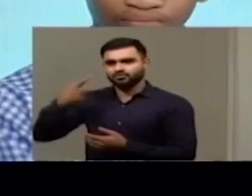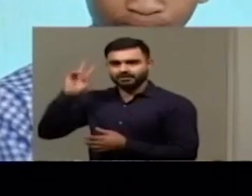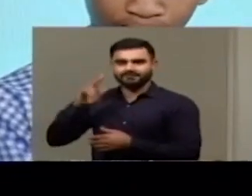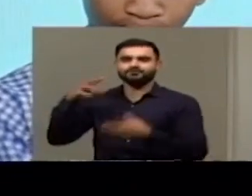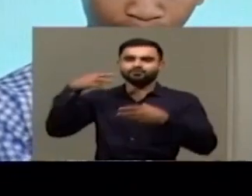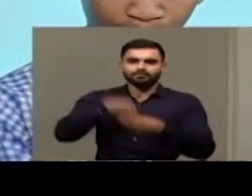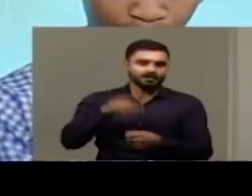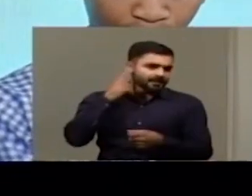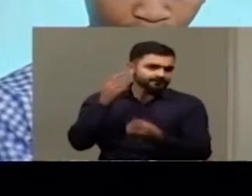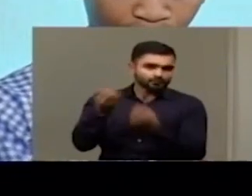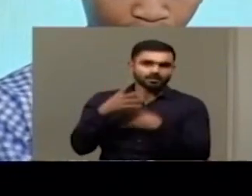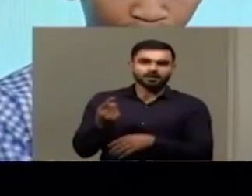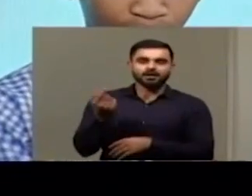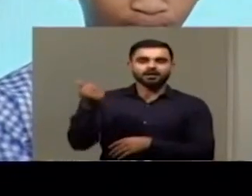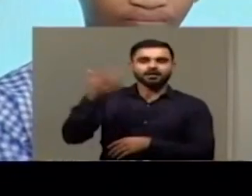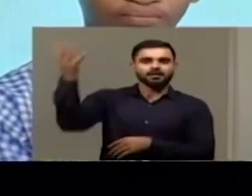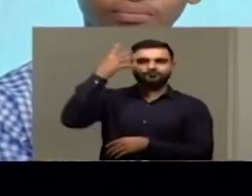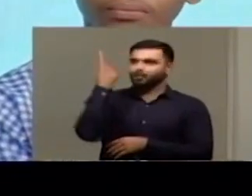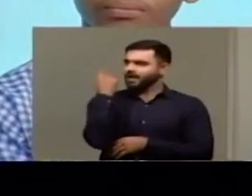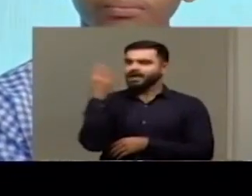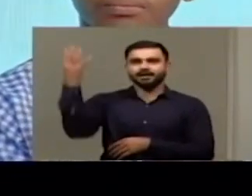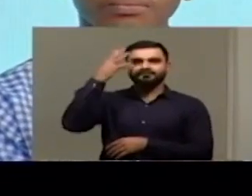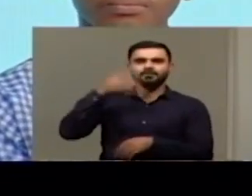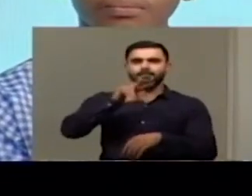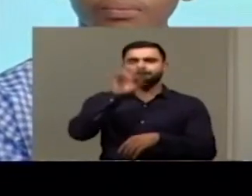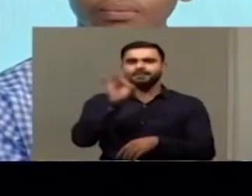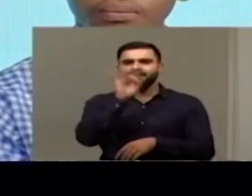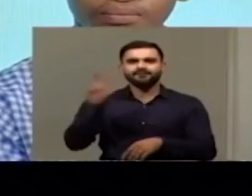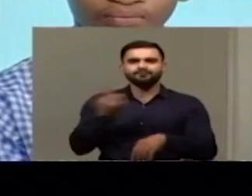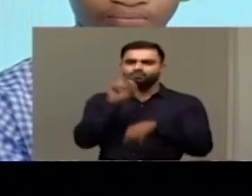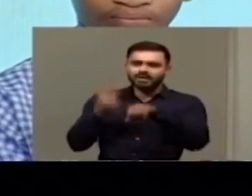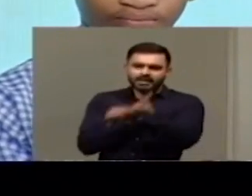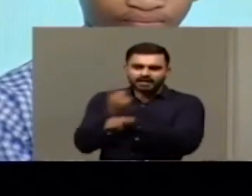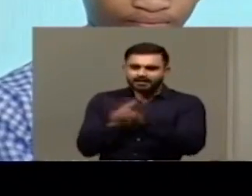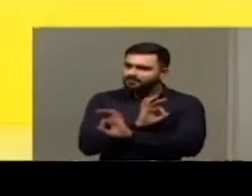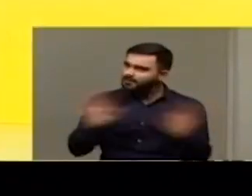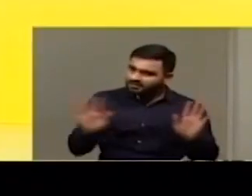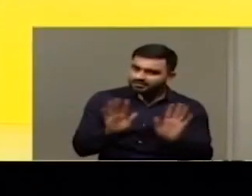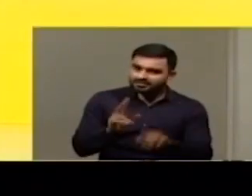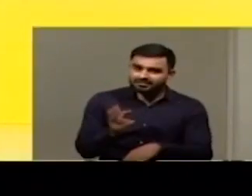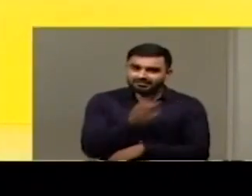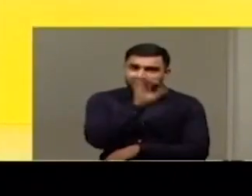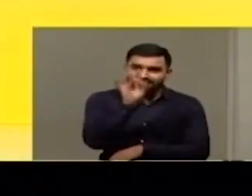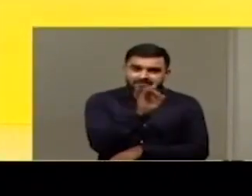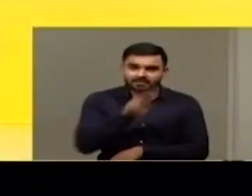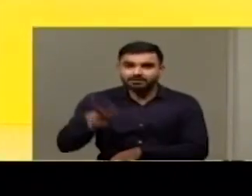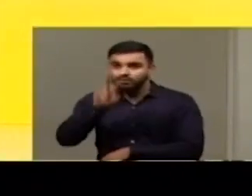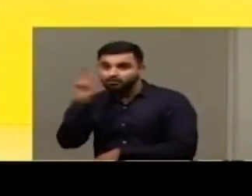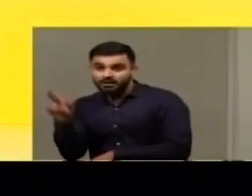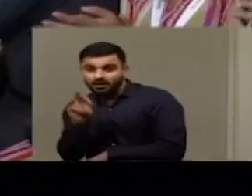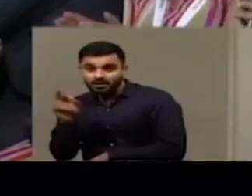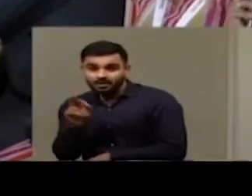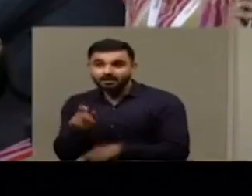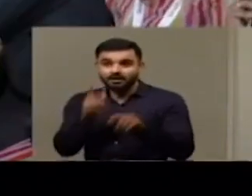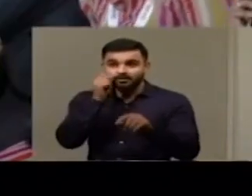ऑडियो आ चुका था, तो हमने कल दोपहर में इस सॉन्ग को प्रिपेयर करने में हमें 15 से 20 मिनट लगे थे, सिर्फ 15 to 20 minutes,